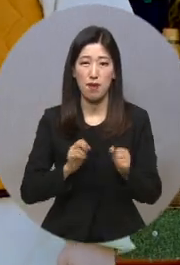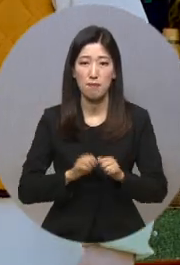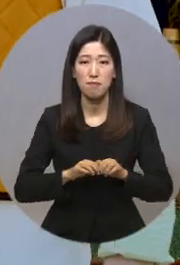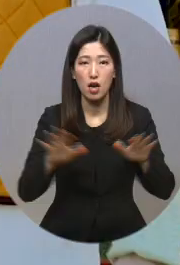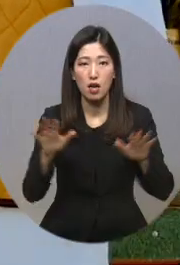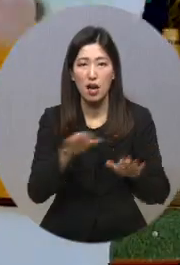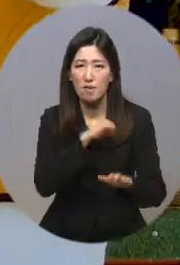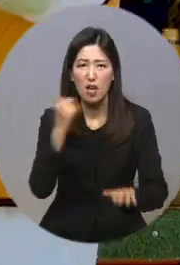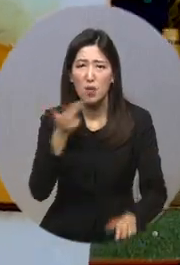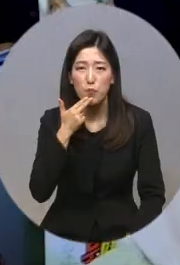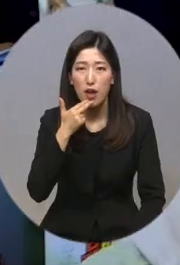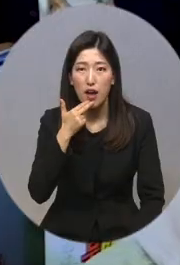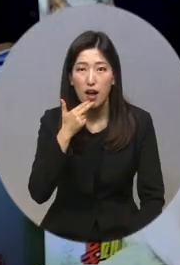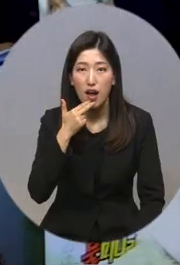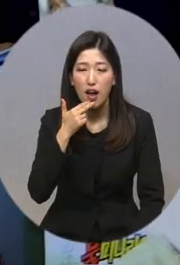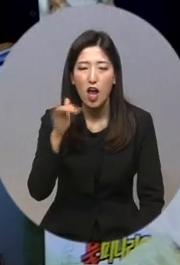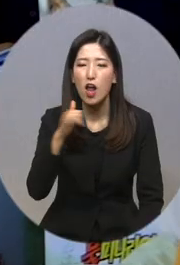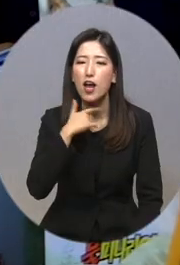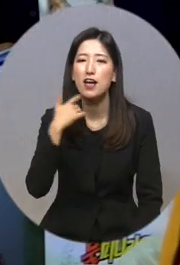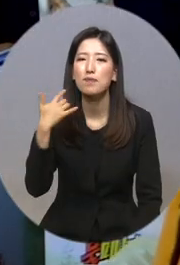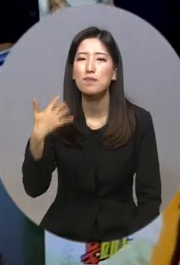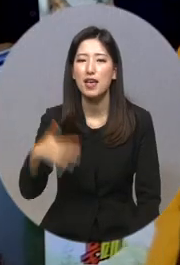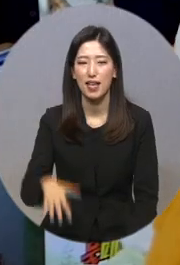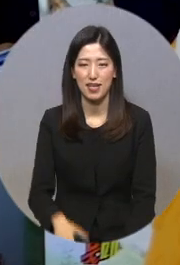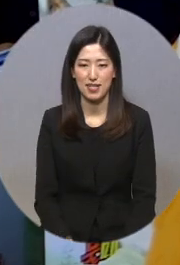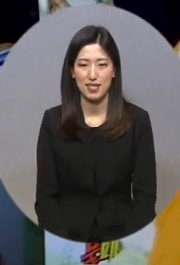와요. 이 청국장이